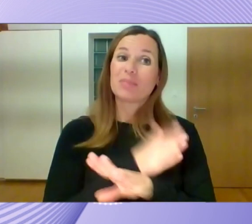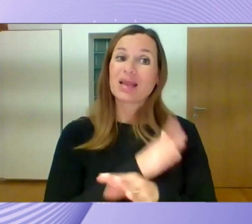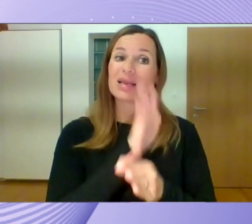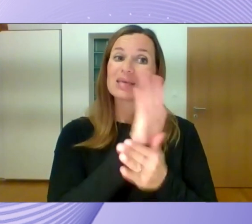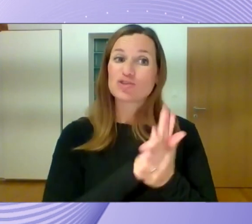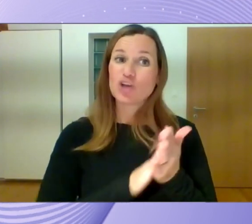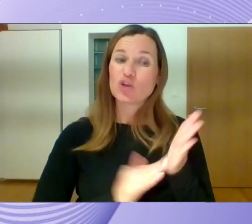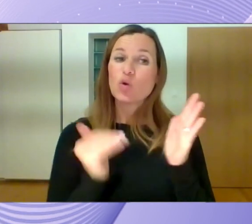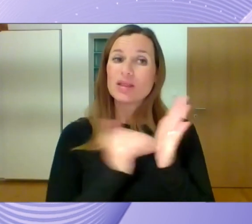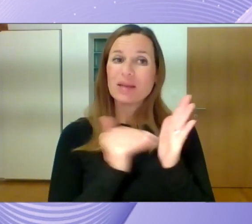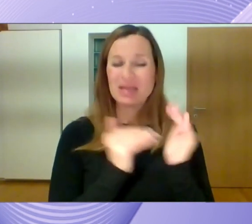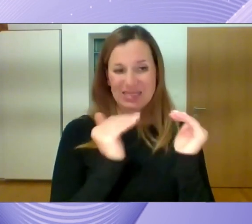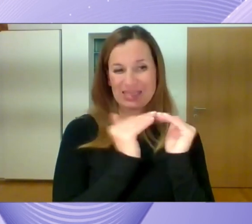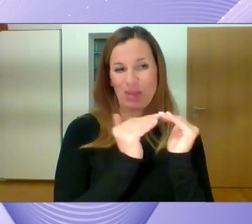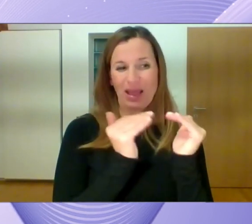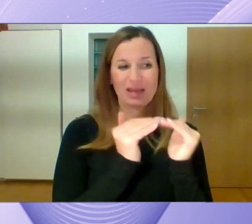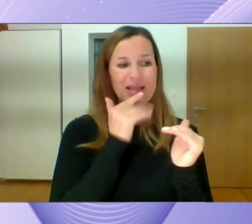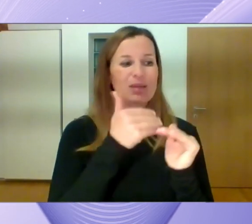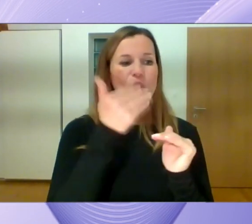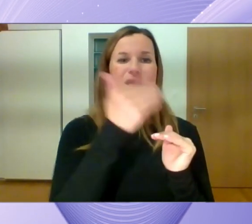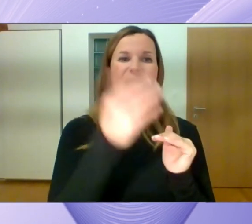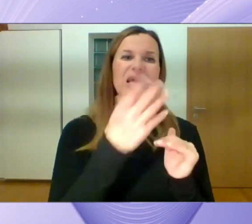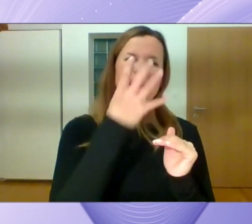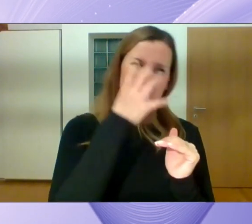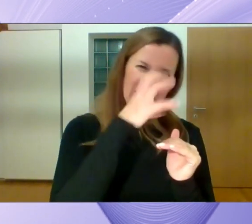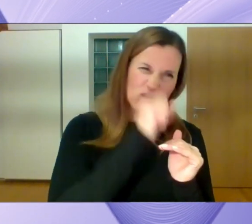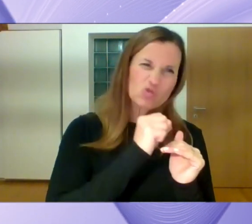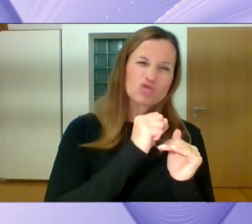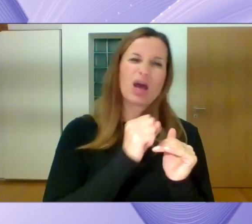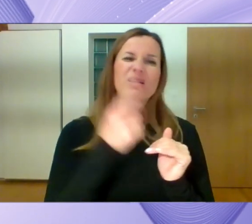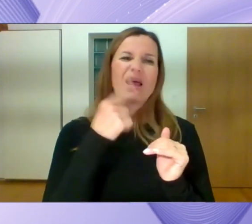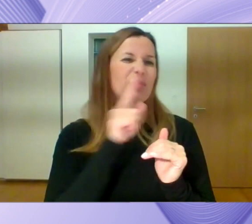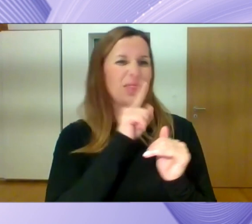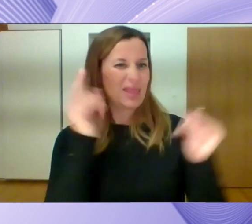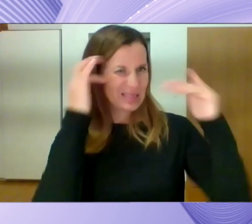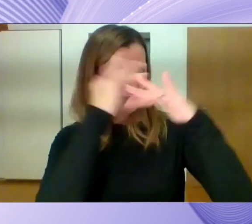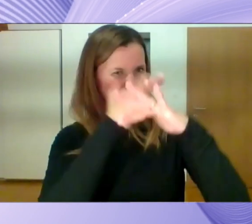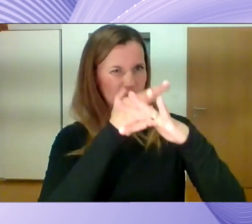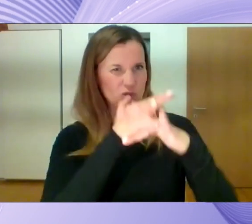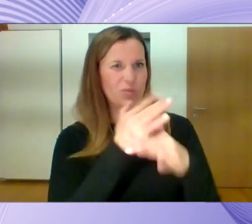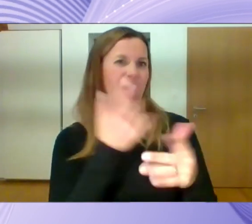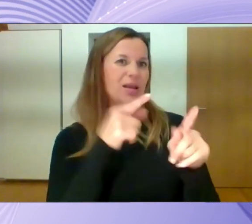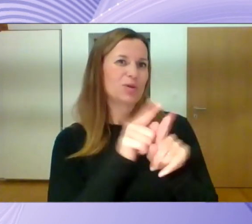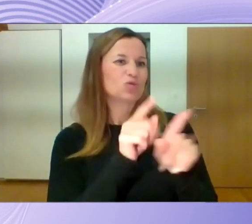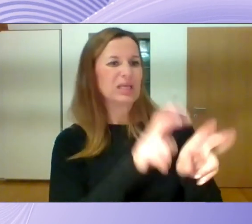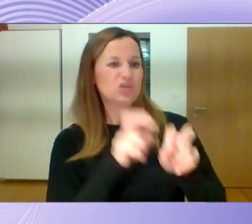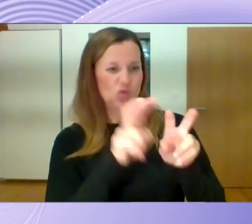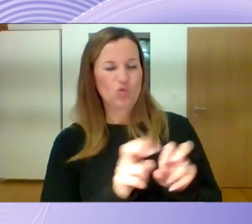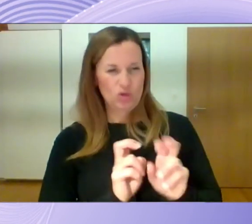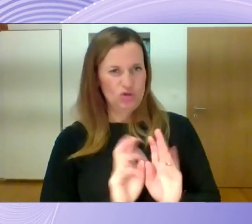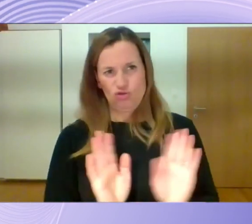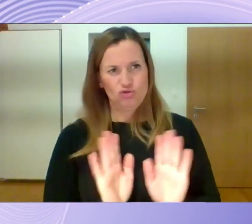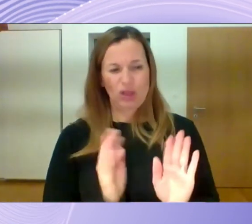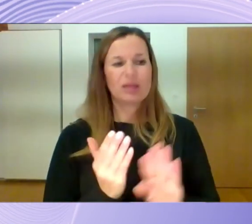kakih razočaranj ali pa nesporazumov. Pa tudi kakih izkoriščanj, da tle ne prihaja do